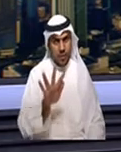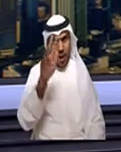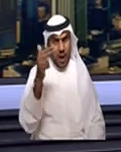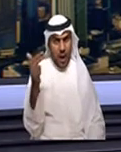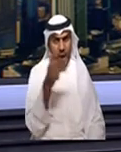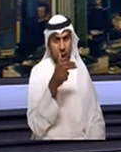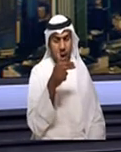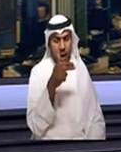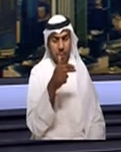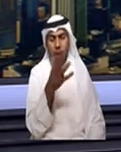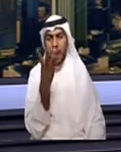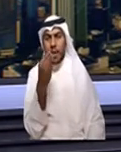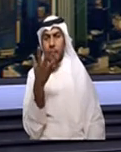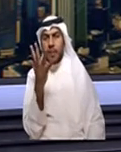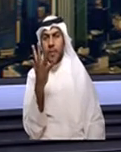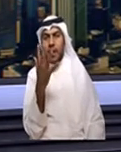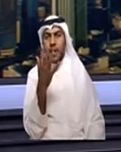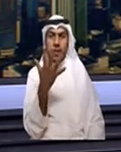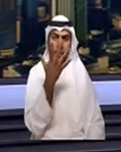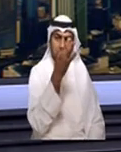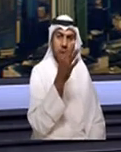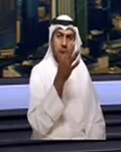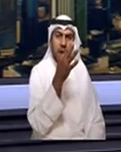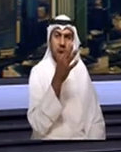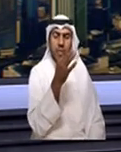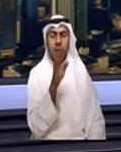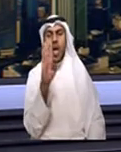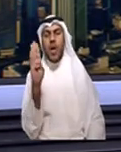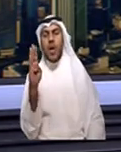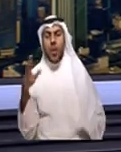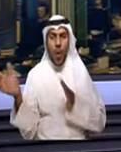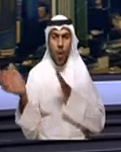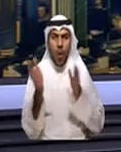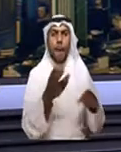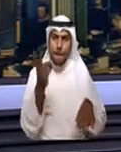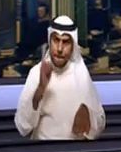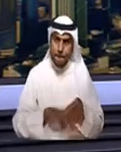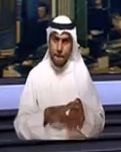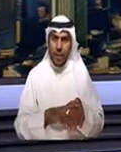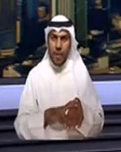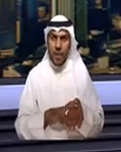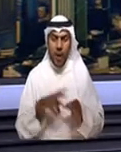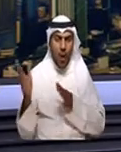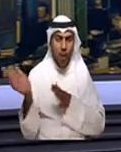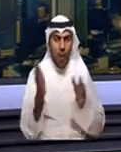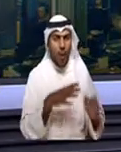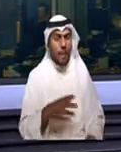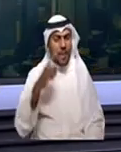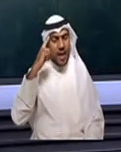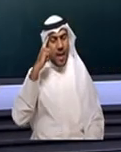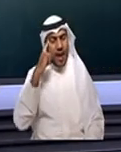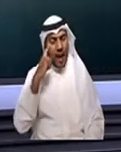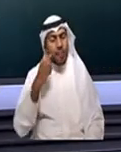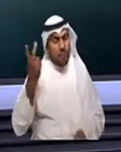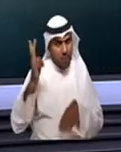ما بين 15 إلى 35 كيلومتر في الساعة. راح تعاود ويانا الرياح النشطة ابتداء من يوم السبت بمشيئة